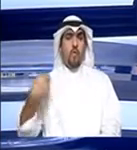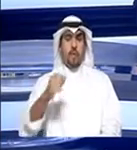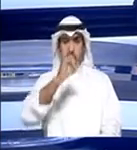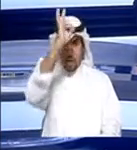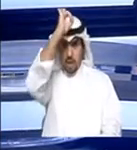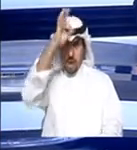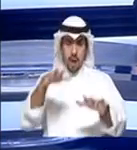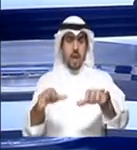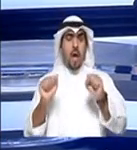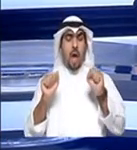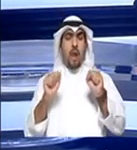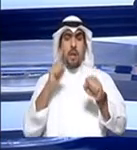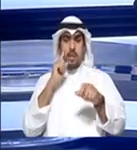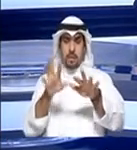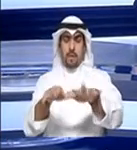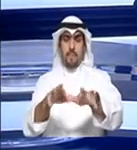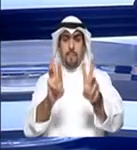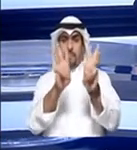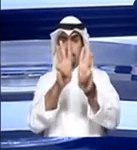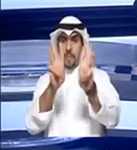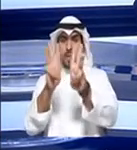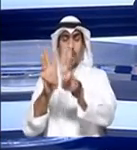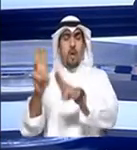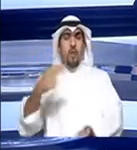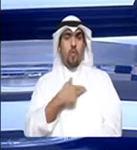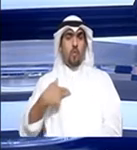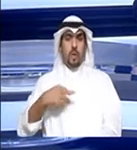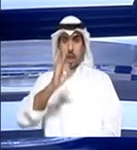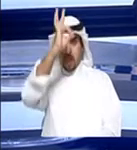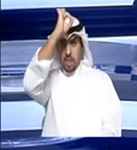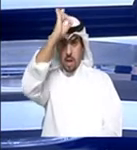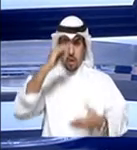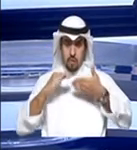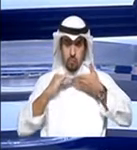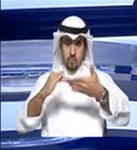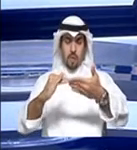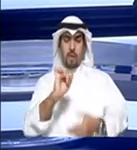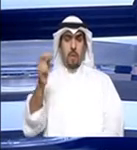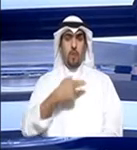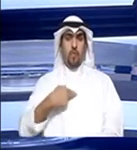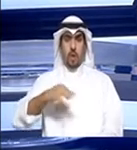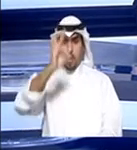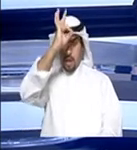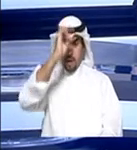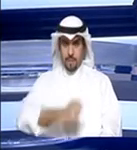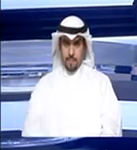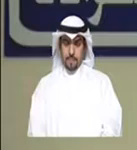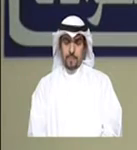الموقع الاحتياطي للحاسب الآلي الرئيسي للأنظمة الأمنية الإلكترونية بمقر وزارة الداخلية.